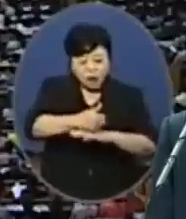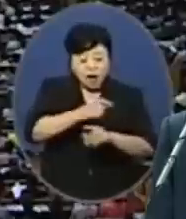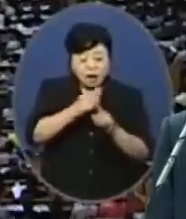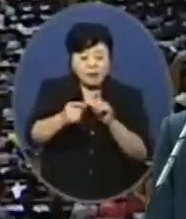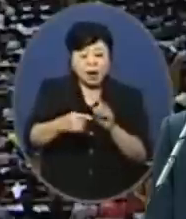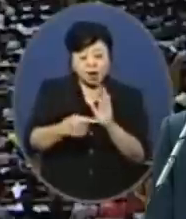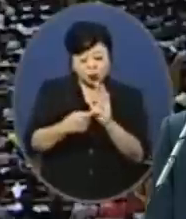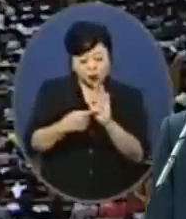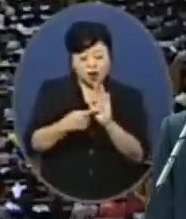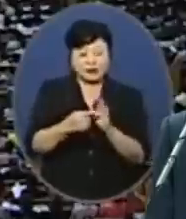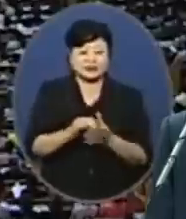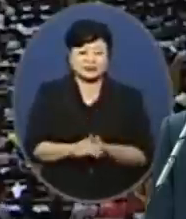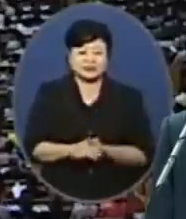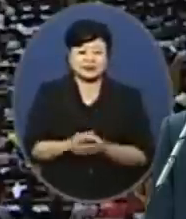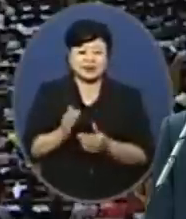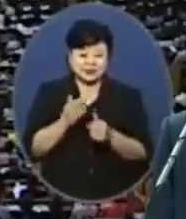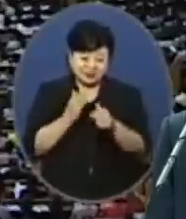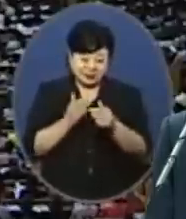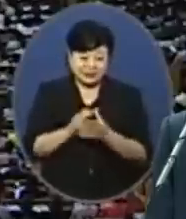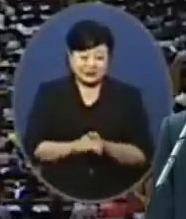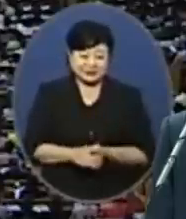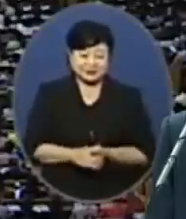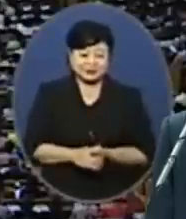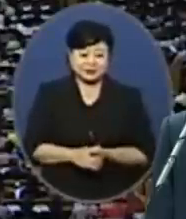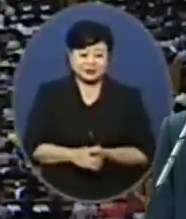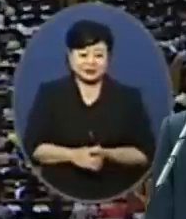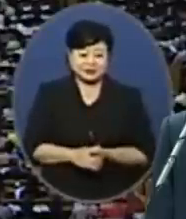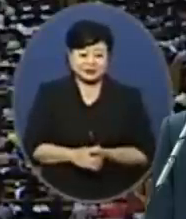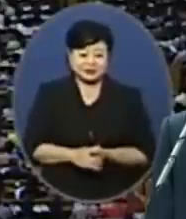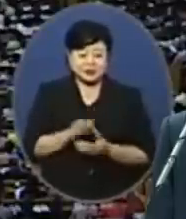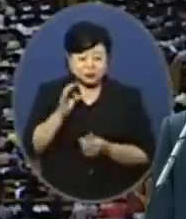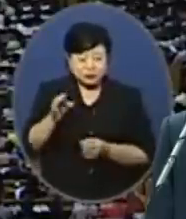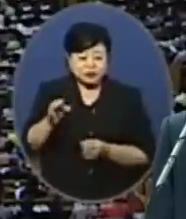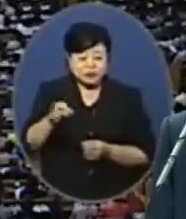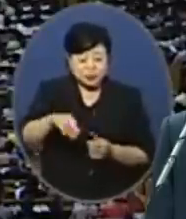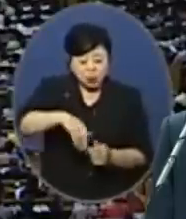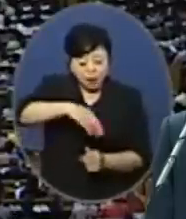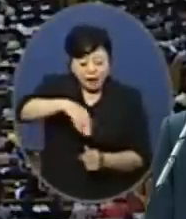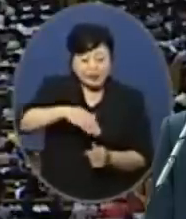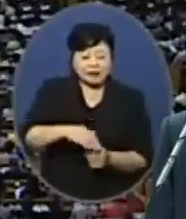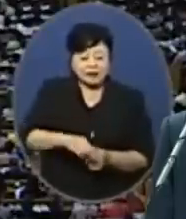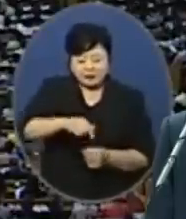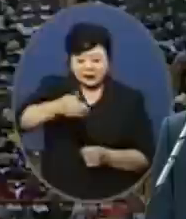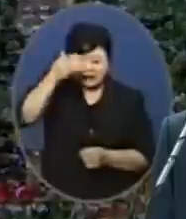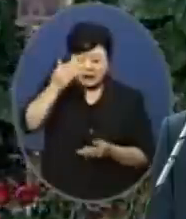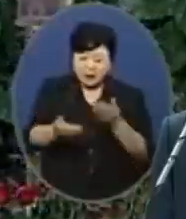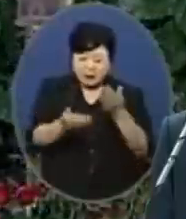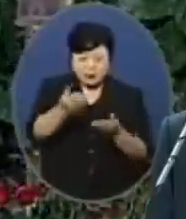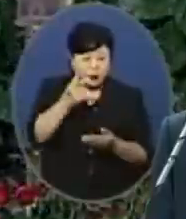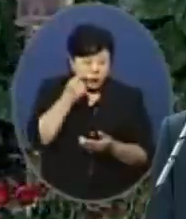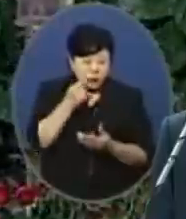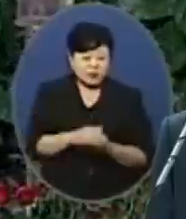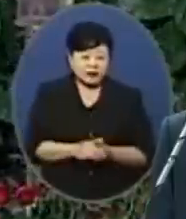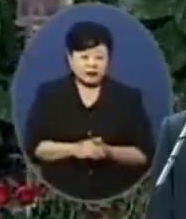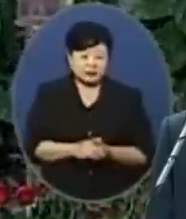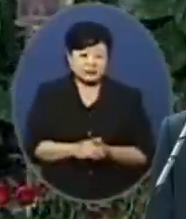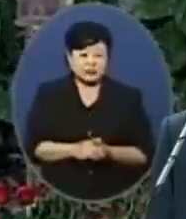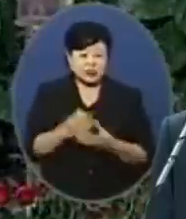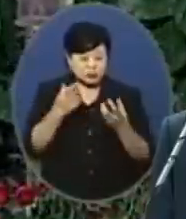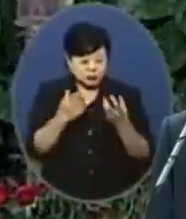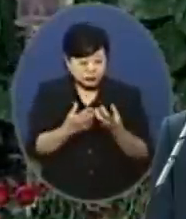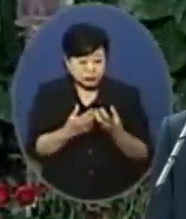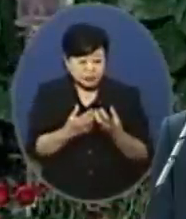말로서 표현하는 여러분 되시기 바랍니다. 오늘날 물질적인 환경은 옛날에 비교할 수 없이